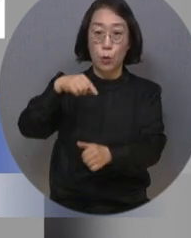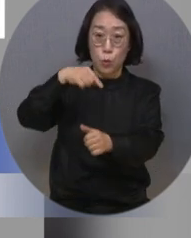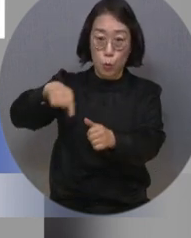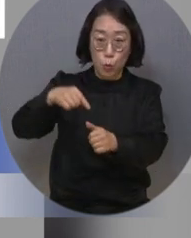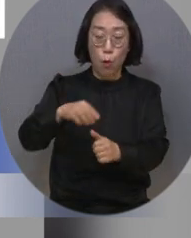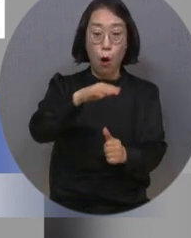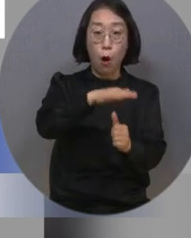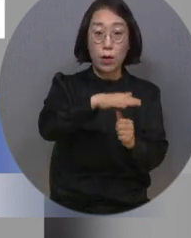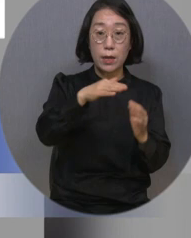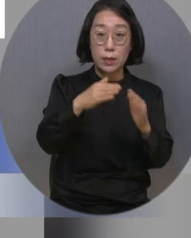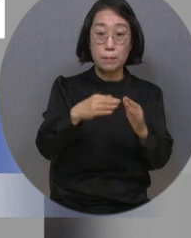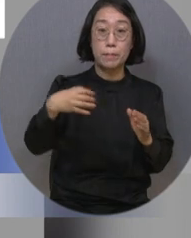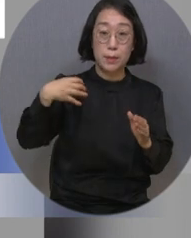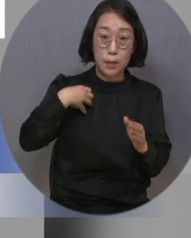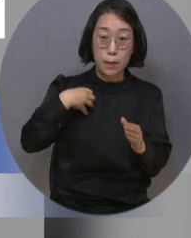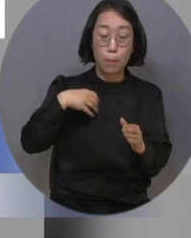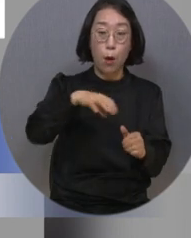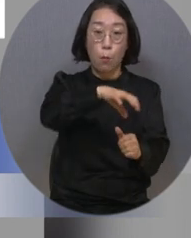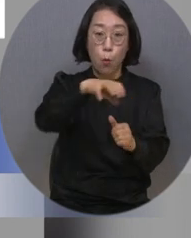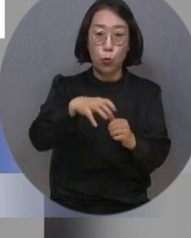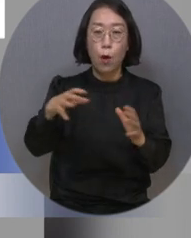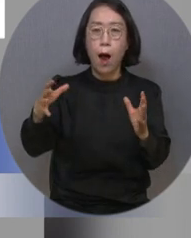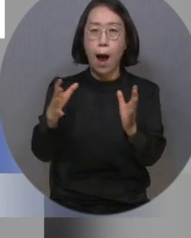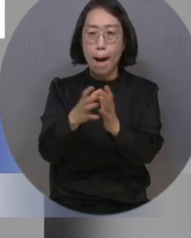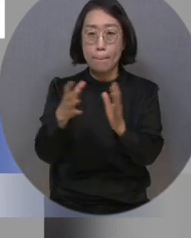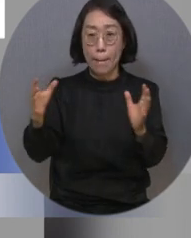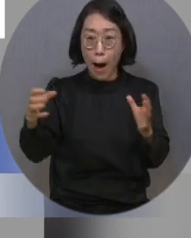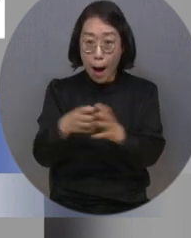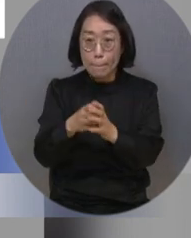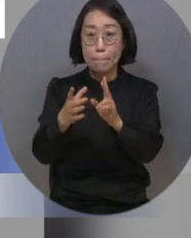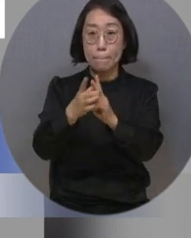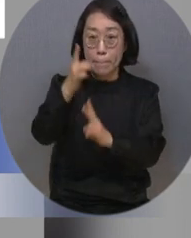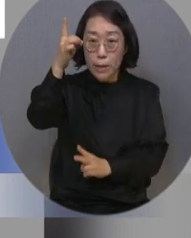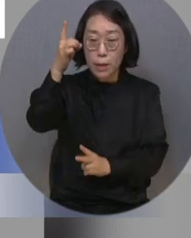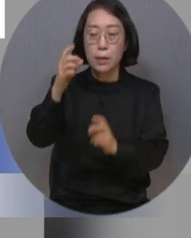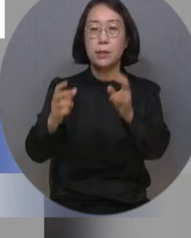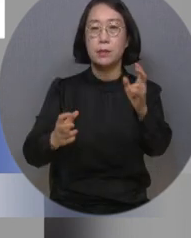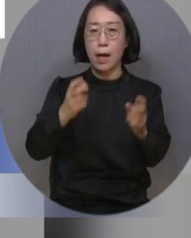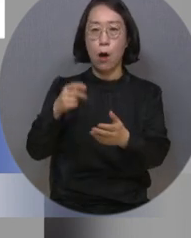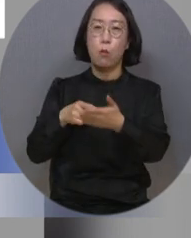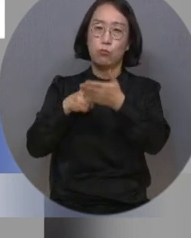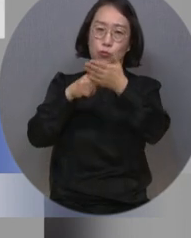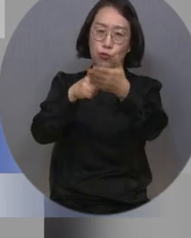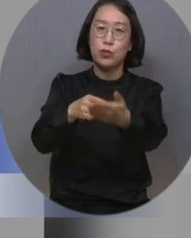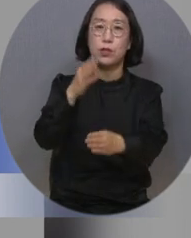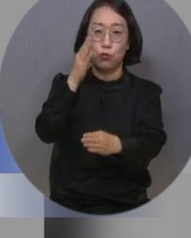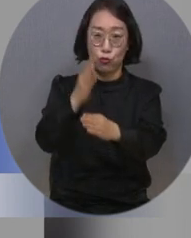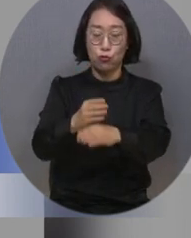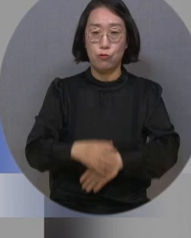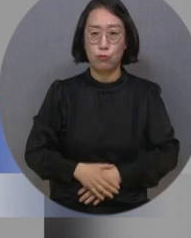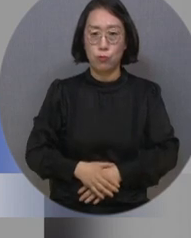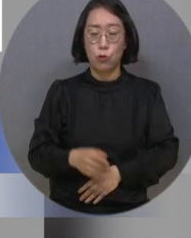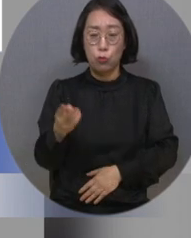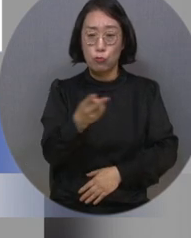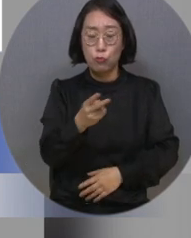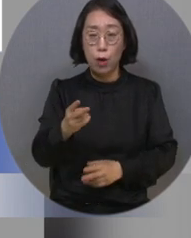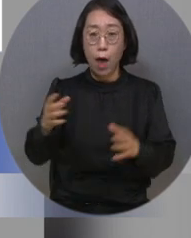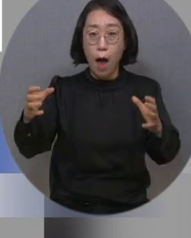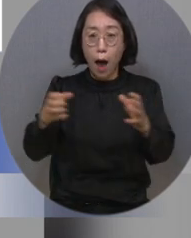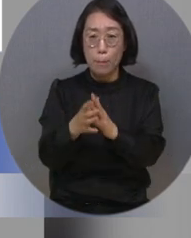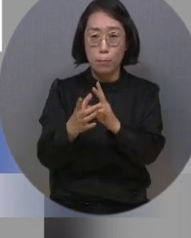어린이집이 담당하는 보육을 합치기 위한 유보통합 사업을 추진 중에 있는데요 유보통합이